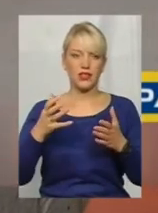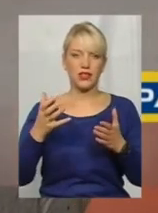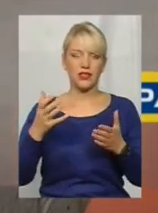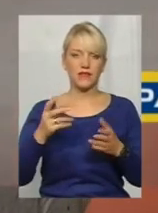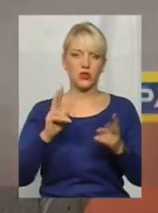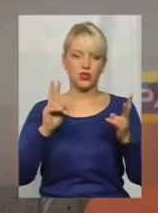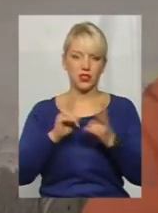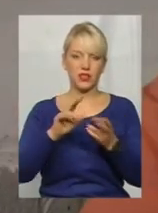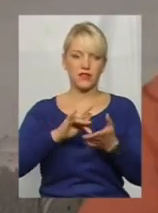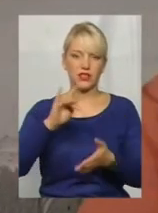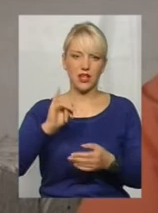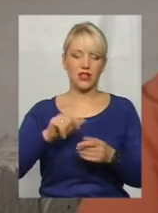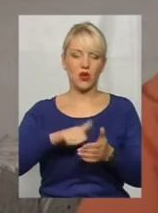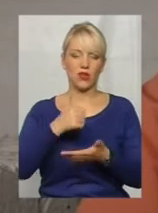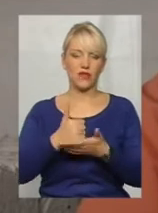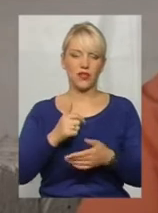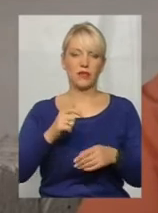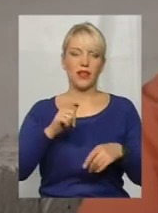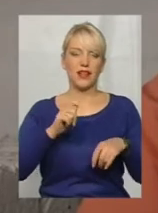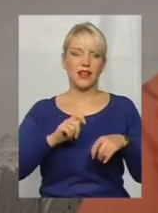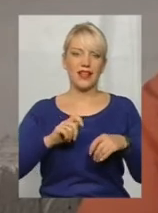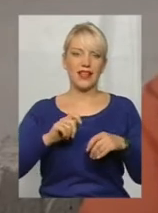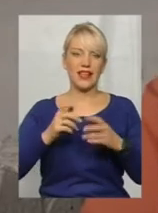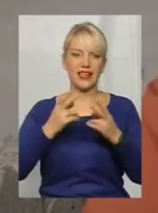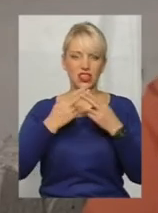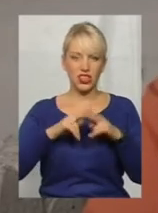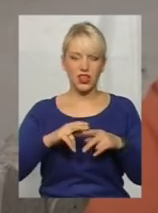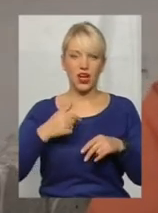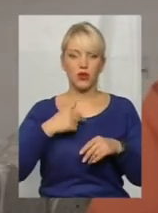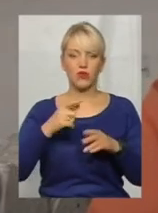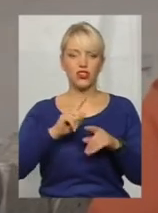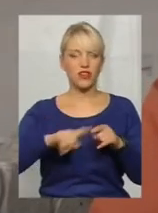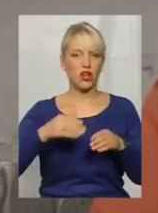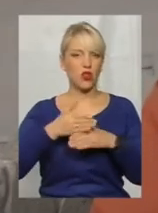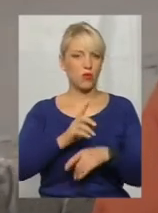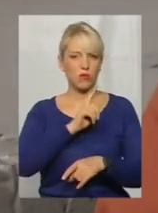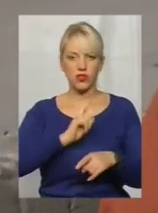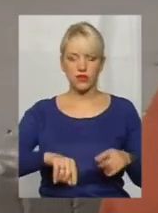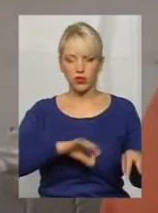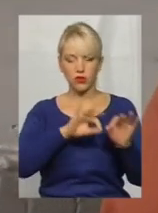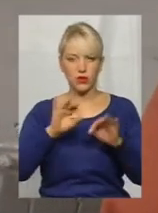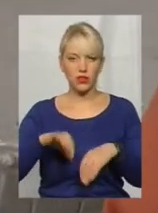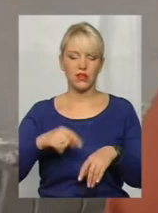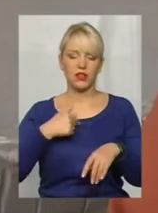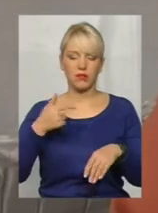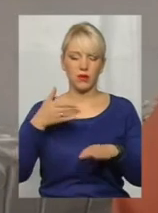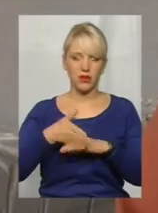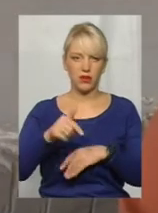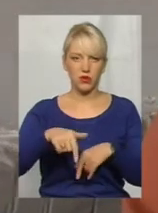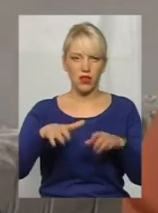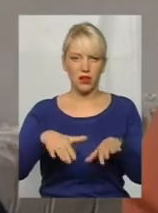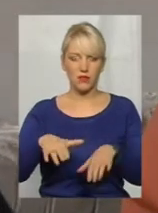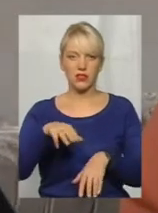поїхали в центр, чекали скору. Скора приїхала тут дуже швидко. Ми приїхали сюди, на тік. Заїхала скора от до цього